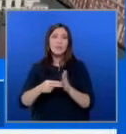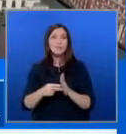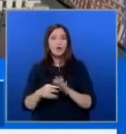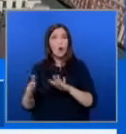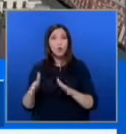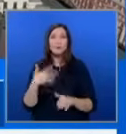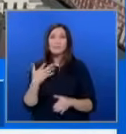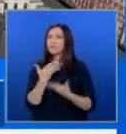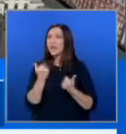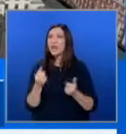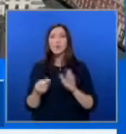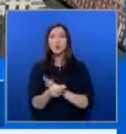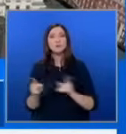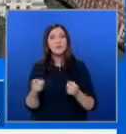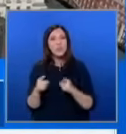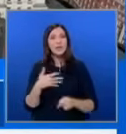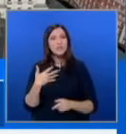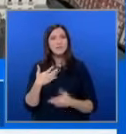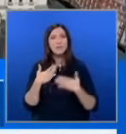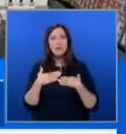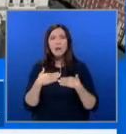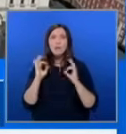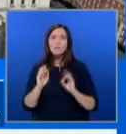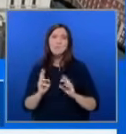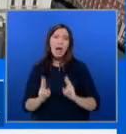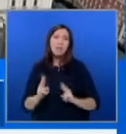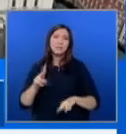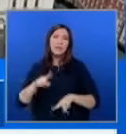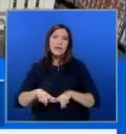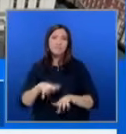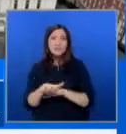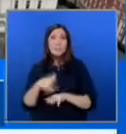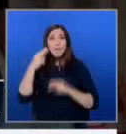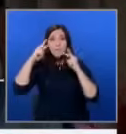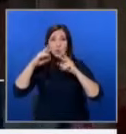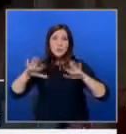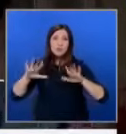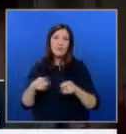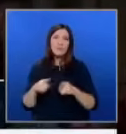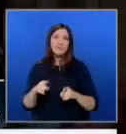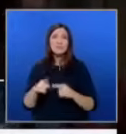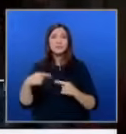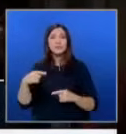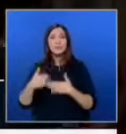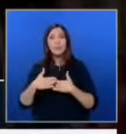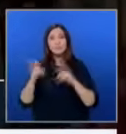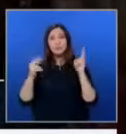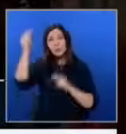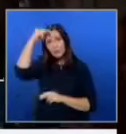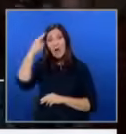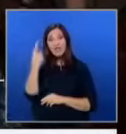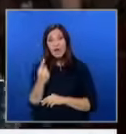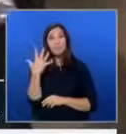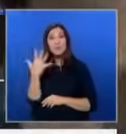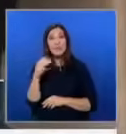Искаме да няма корупция в управлението, искаме да има нормална съдебна система, искаме да има прозрачност в управленските процеси. ППДБ е една от петте